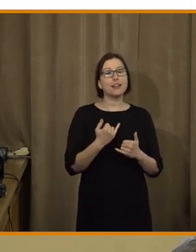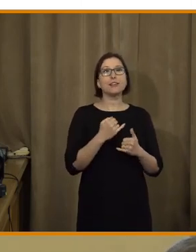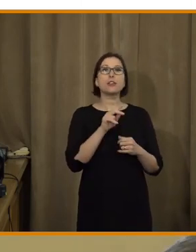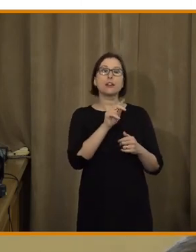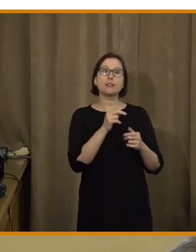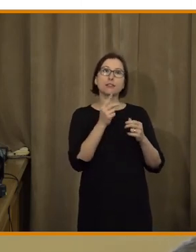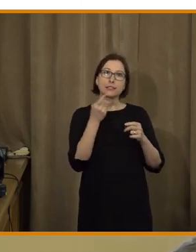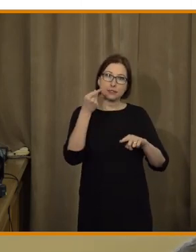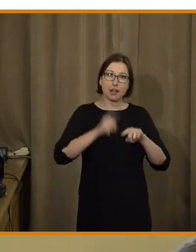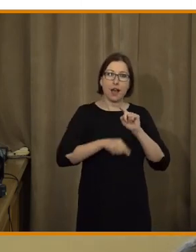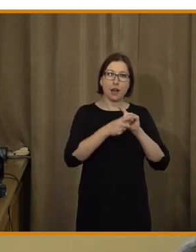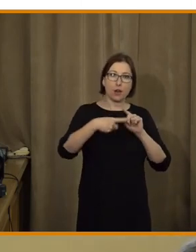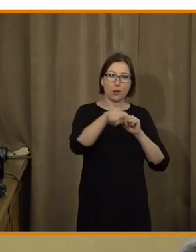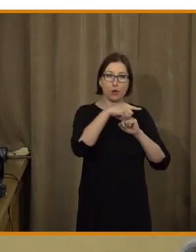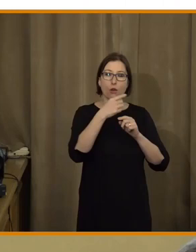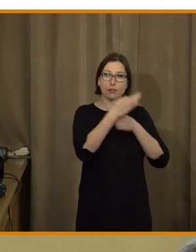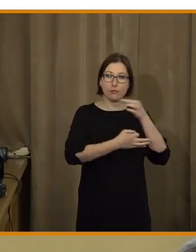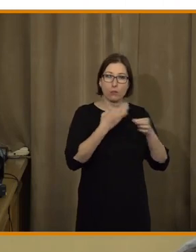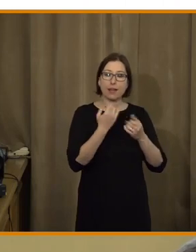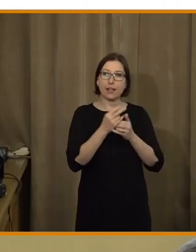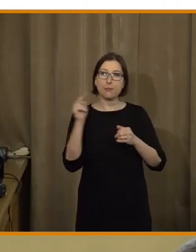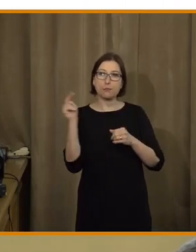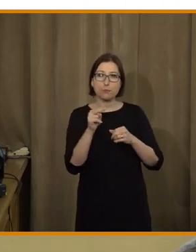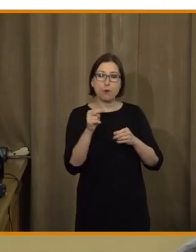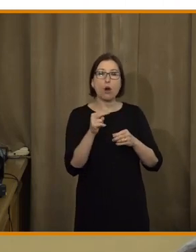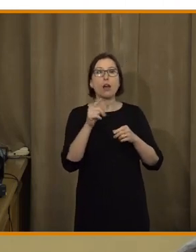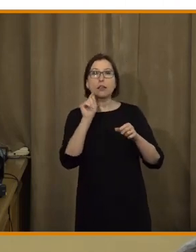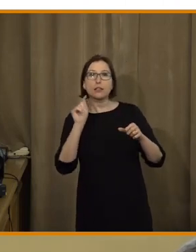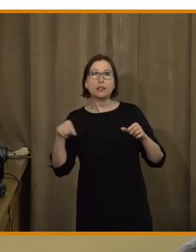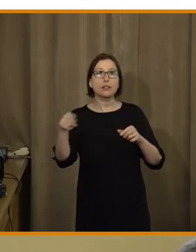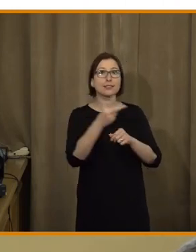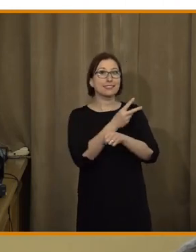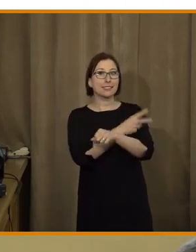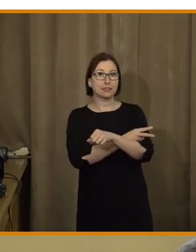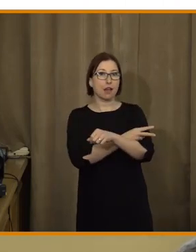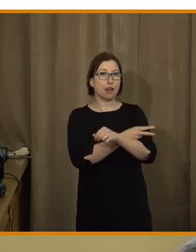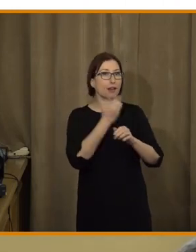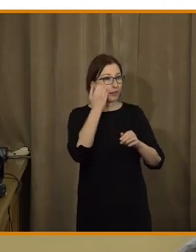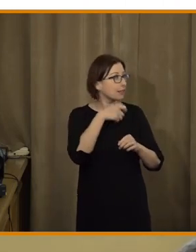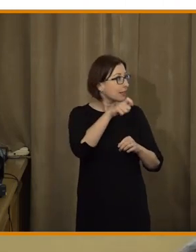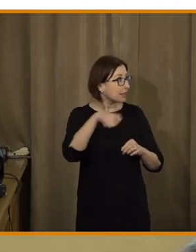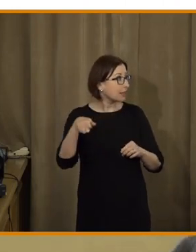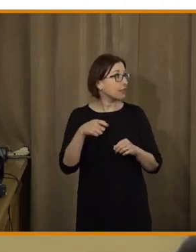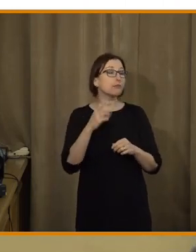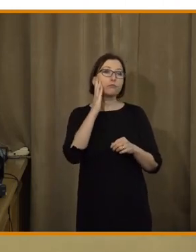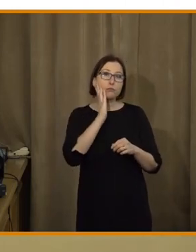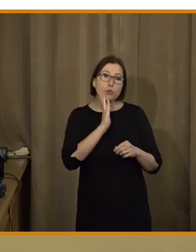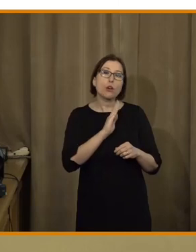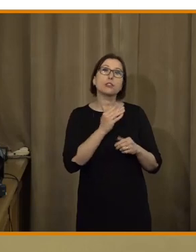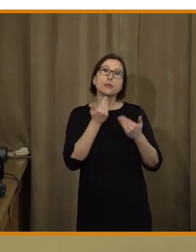fenomen podíváme trošku pohledem makro a to je pohledem státu. Dovolte mi tedy představit